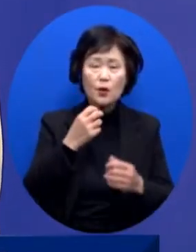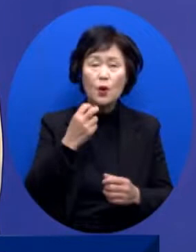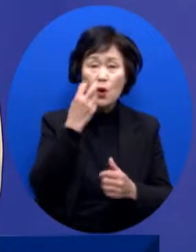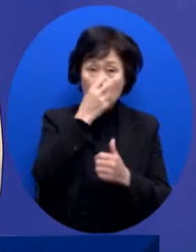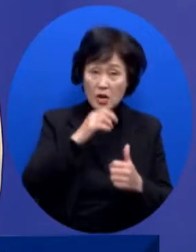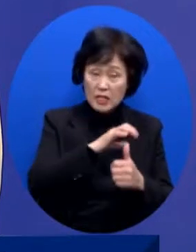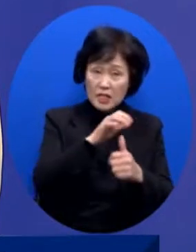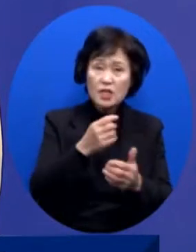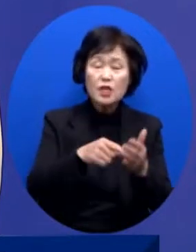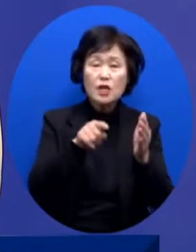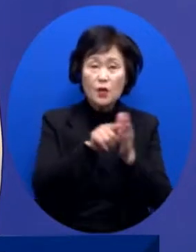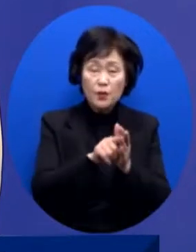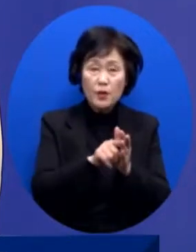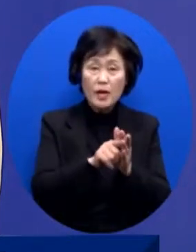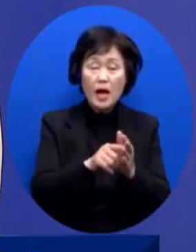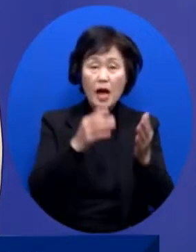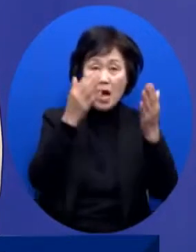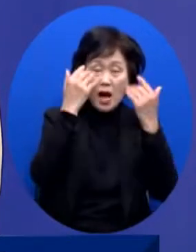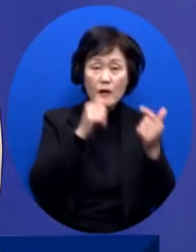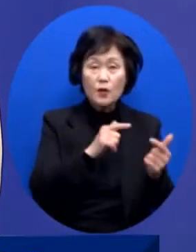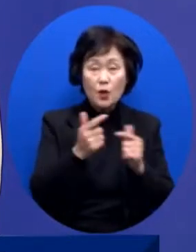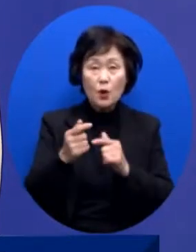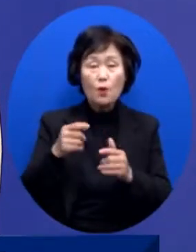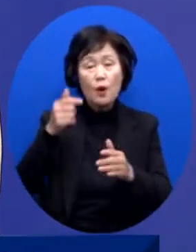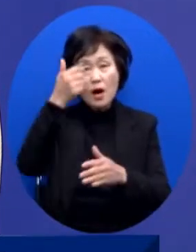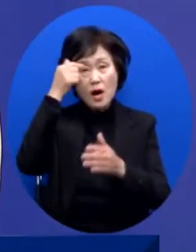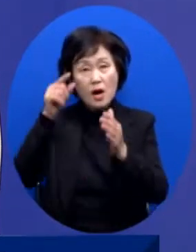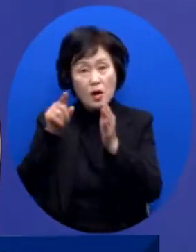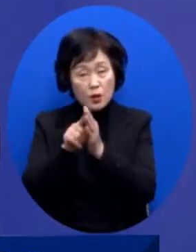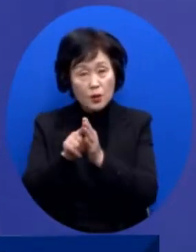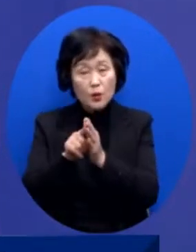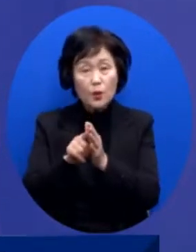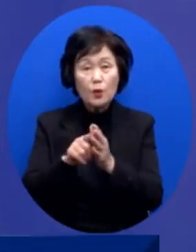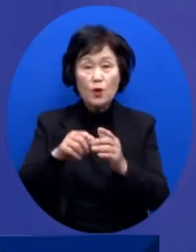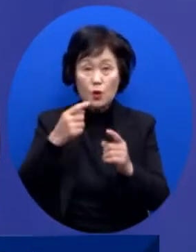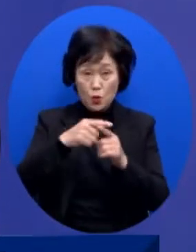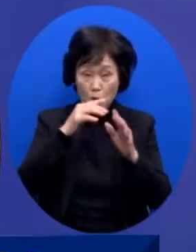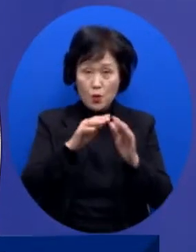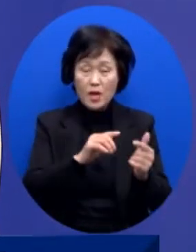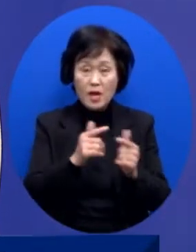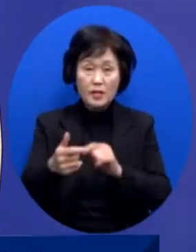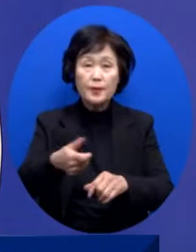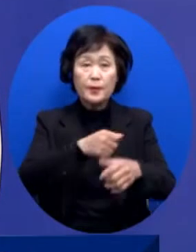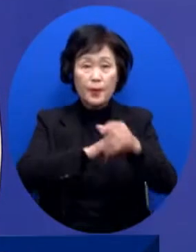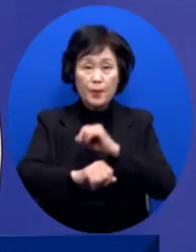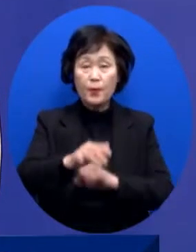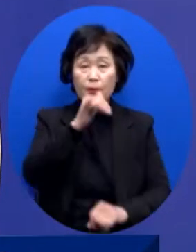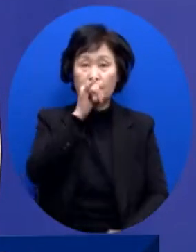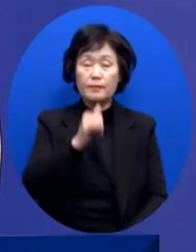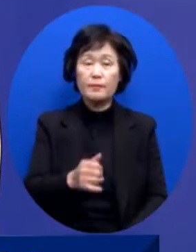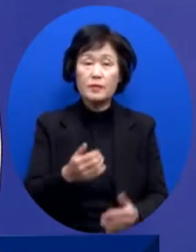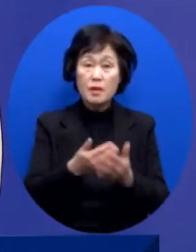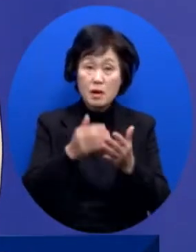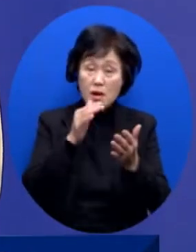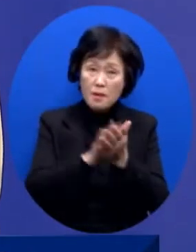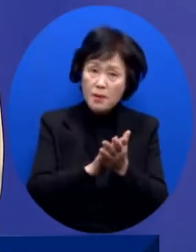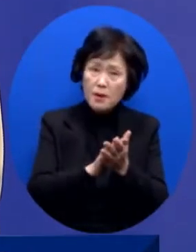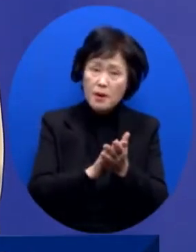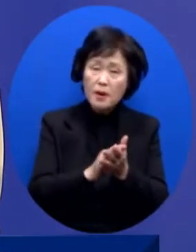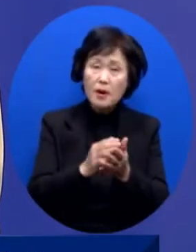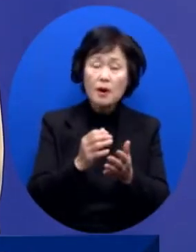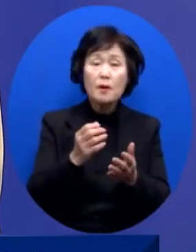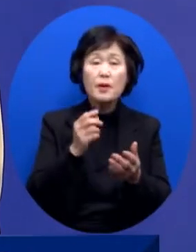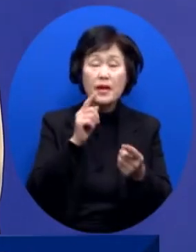교육계와 한국교회가 전방위적인 공동 대응에 나섰습니다 개정 사학법 재개정을 위한 헌법 소원 을